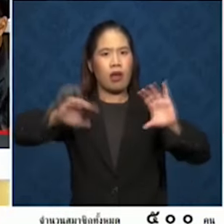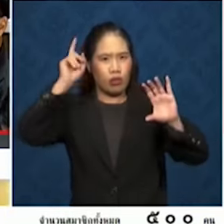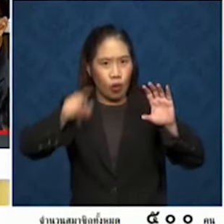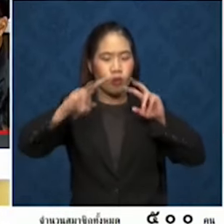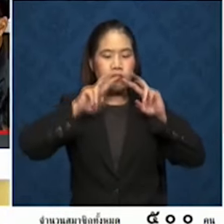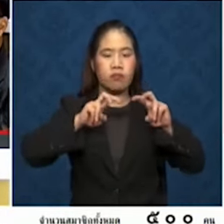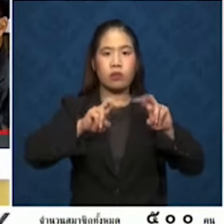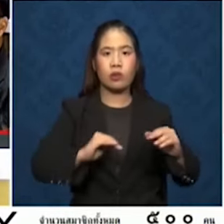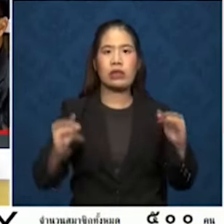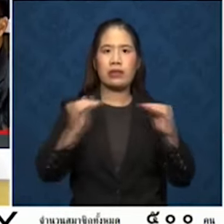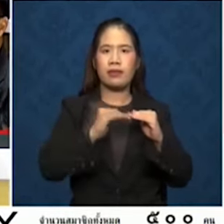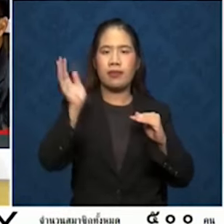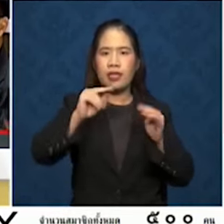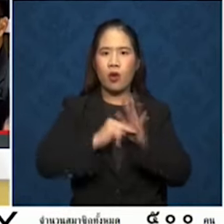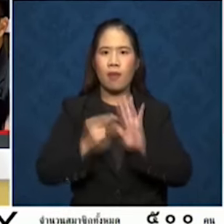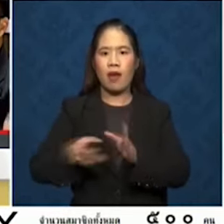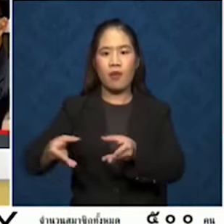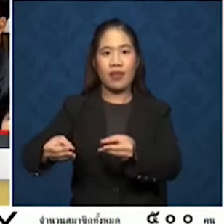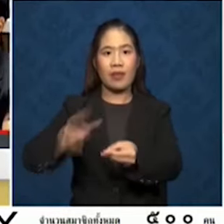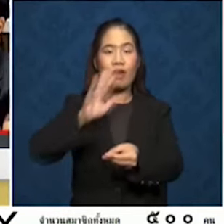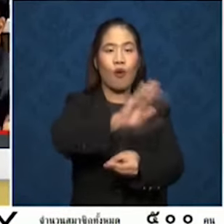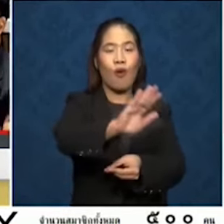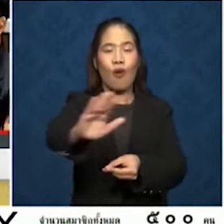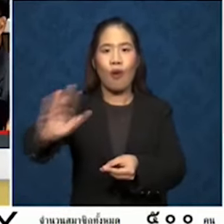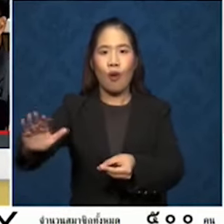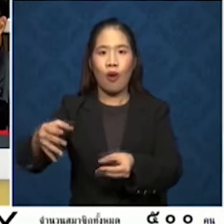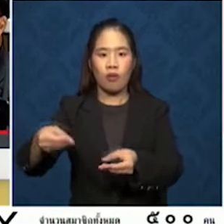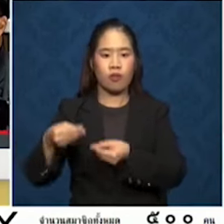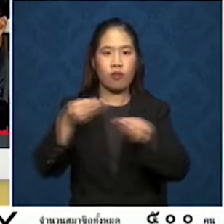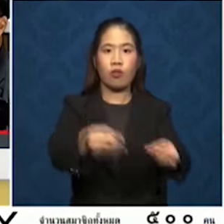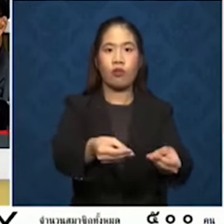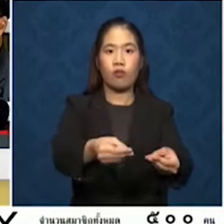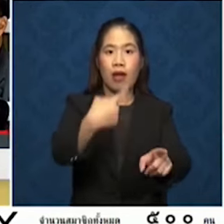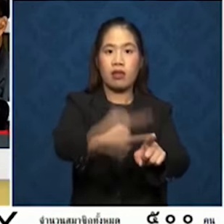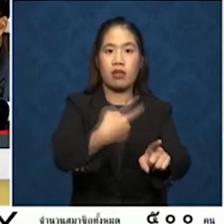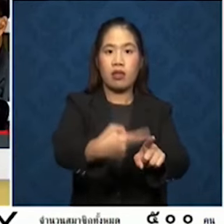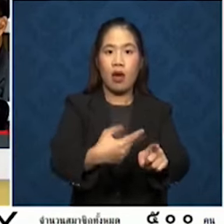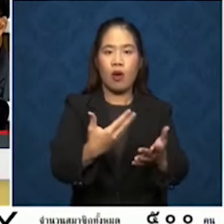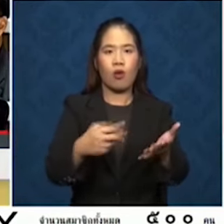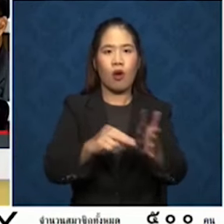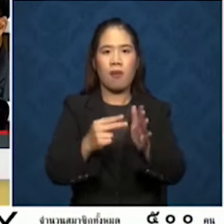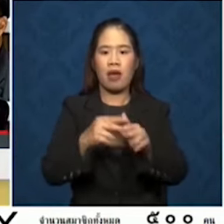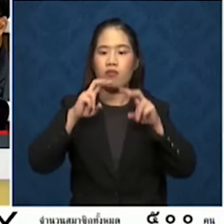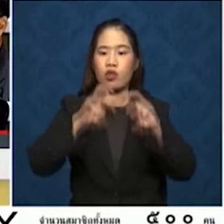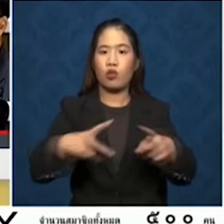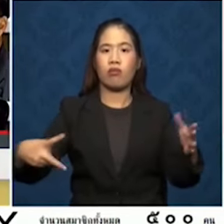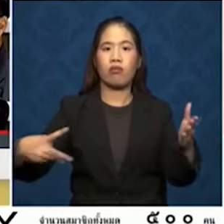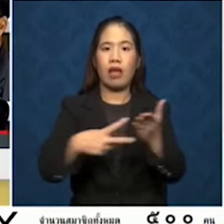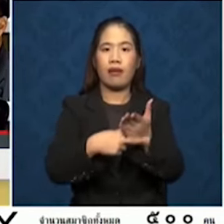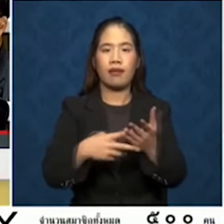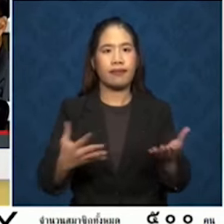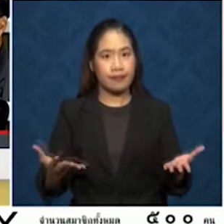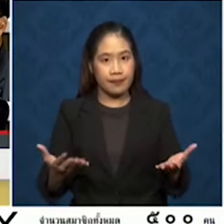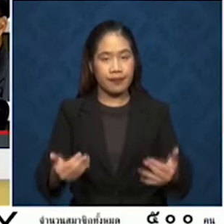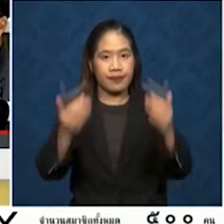ไม่ใช่เอาที่ดินที่เขาเชื่อว่าเป็นของเขามาให้เขาเช่าโดยตัดสิทธิ์การพิสูจน์สิทธิ์ครับท่านต่อ